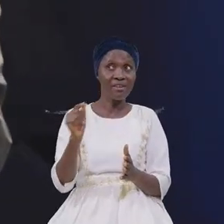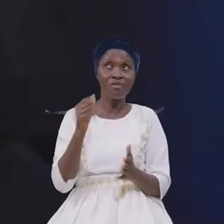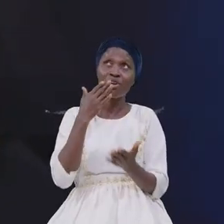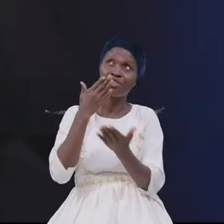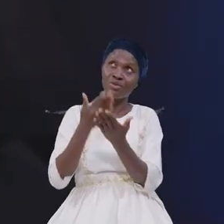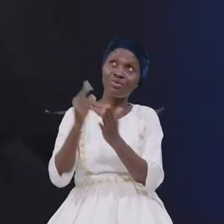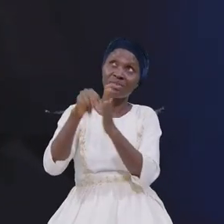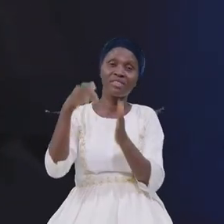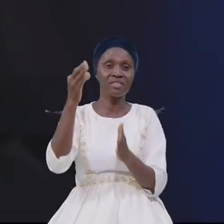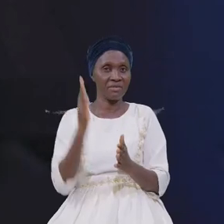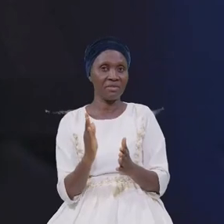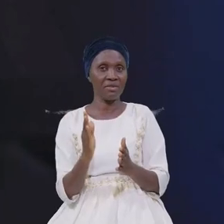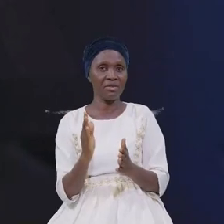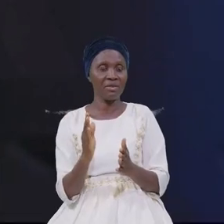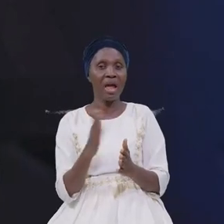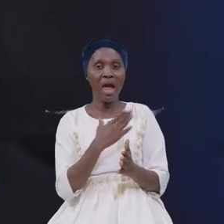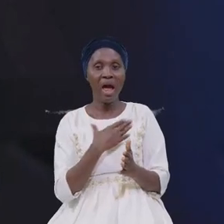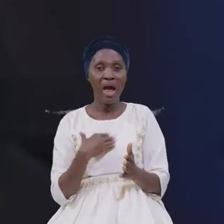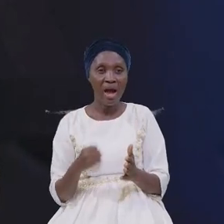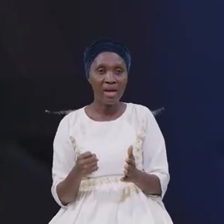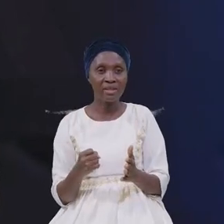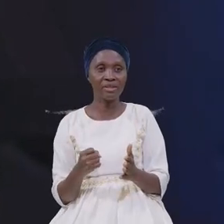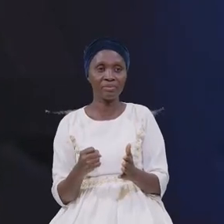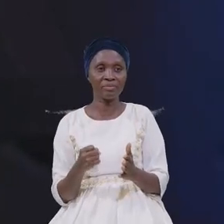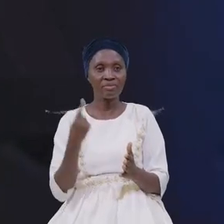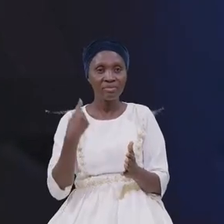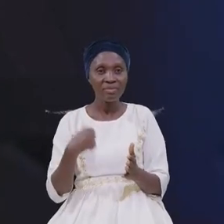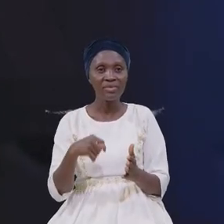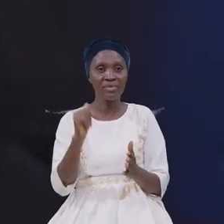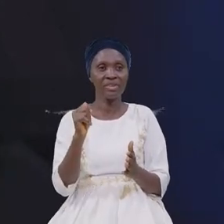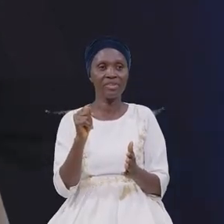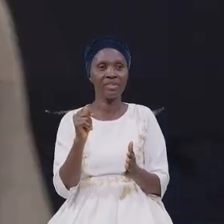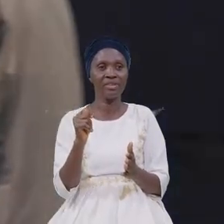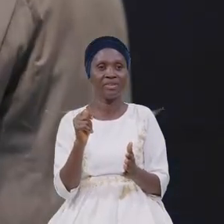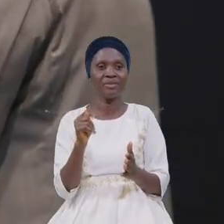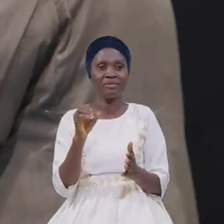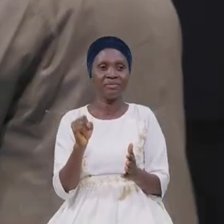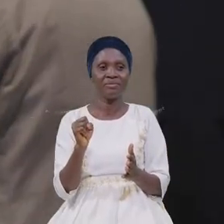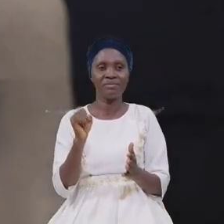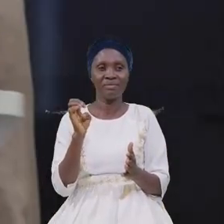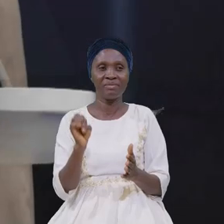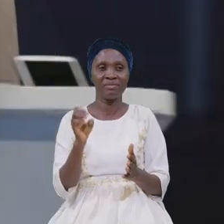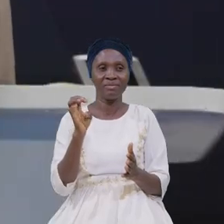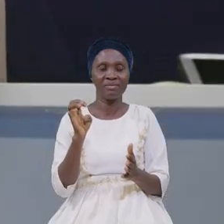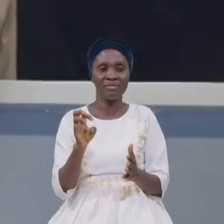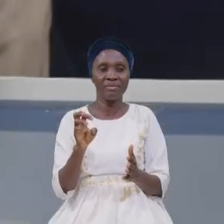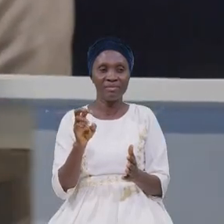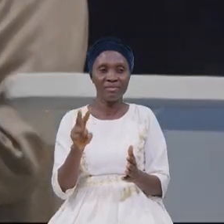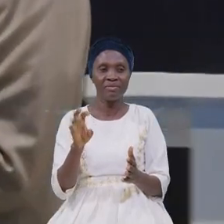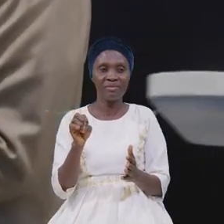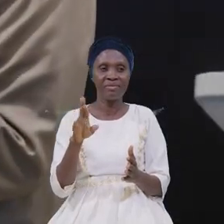la bonté et la sévérité de Dieu. Hein? Comment cela est venu?